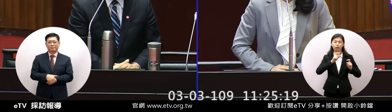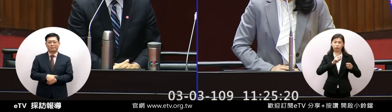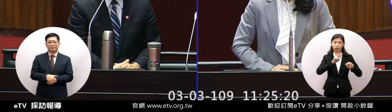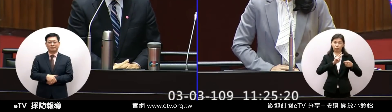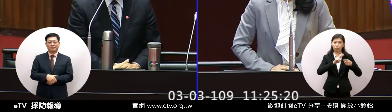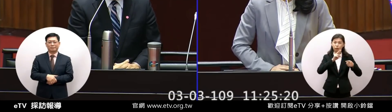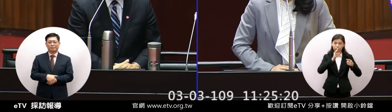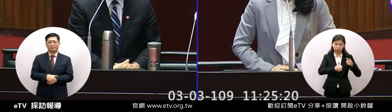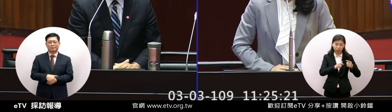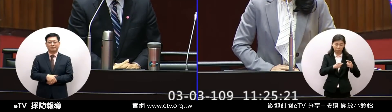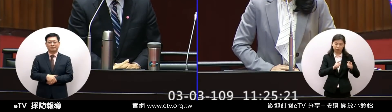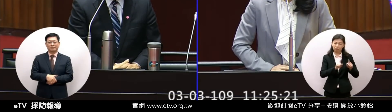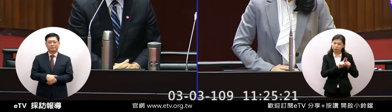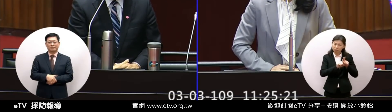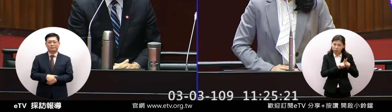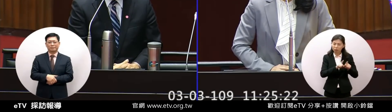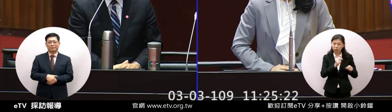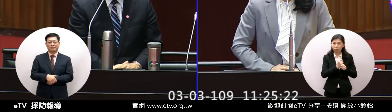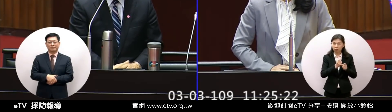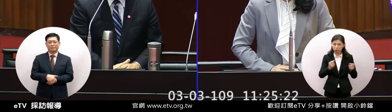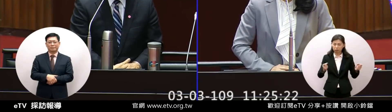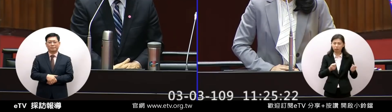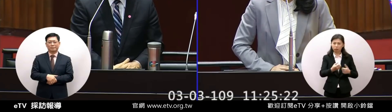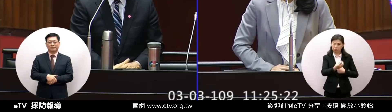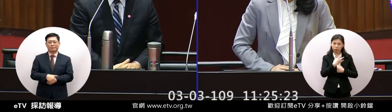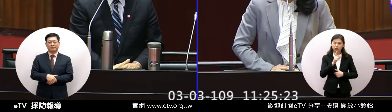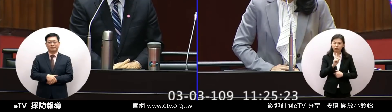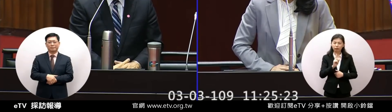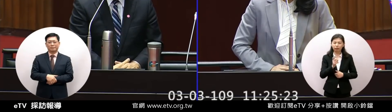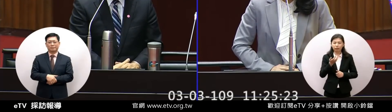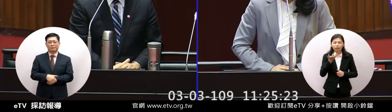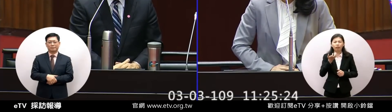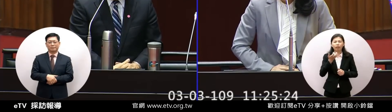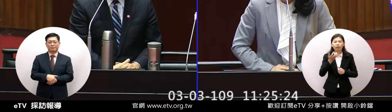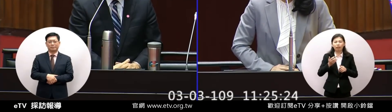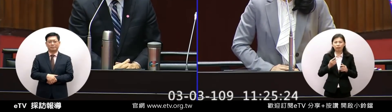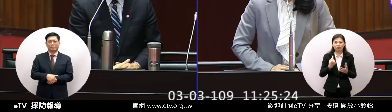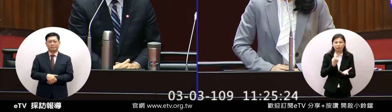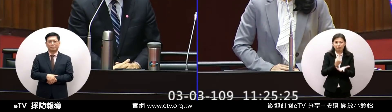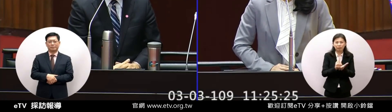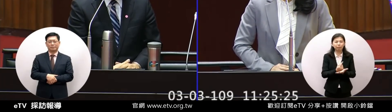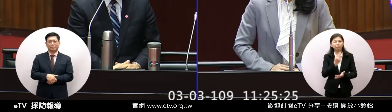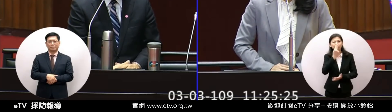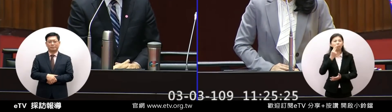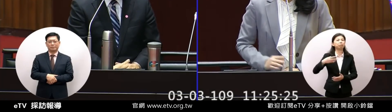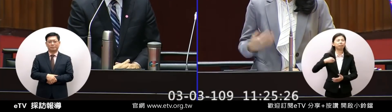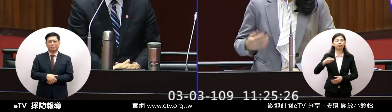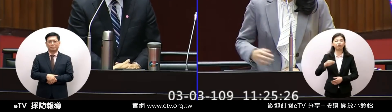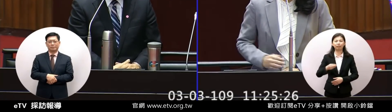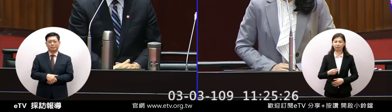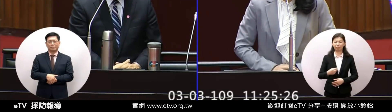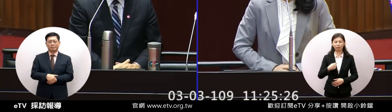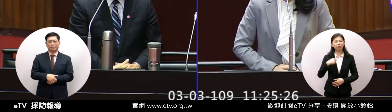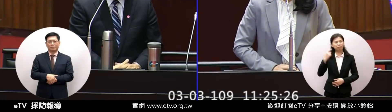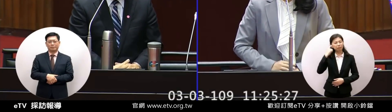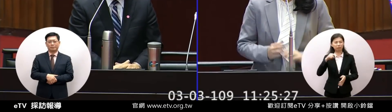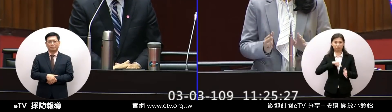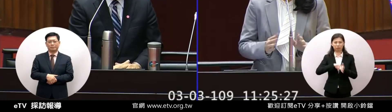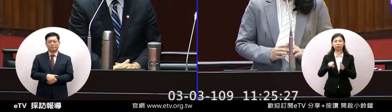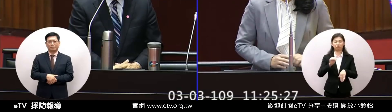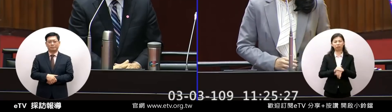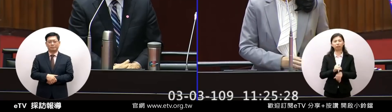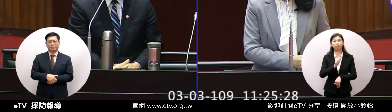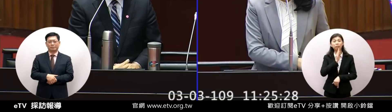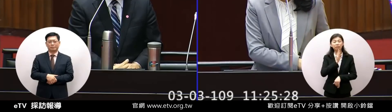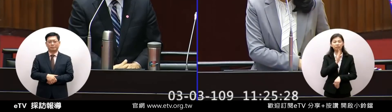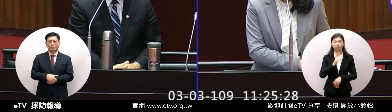作了蛮久的，他一直以来就是给我一个评语，就是初生之犊不畏虎，所以我今天在这边的话也希望说用我的专业就是